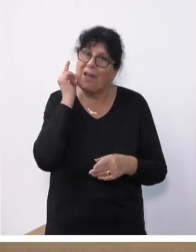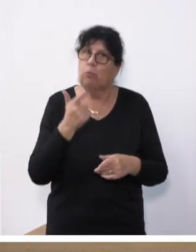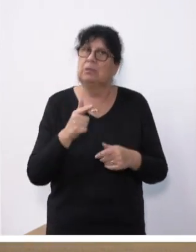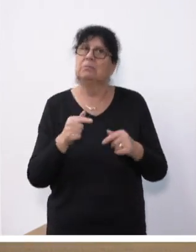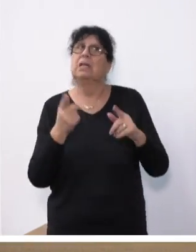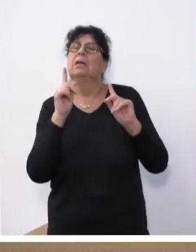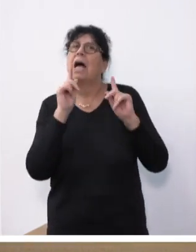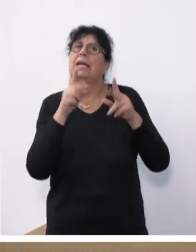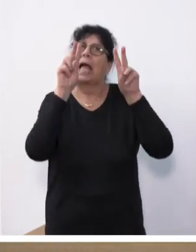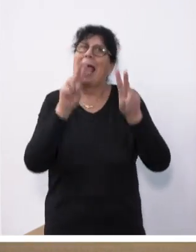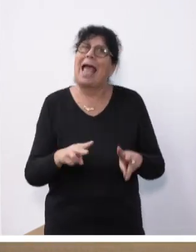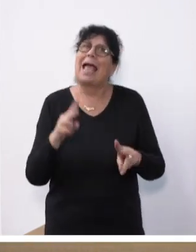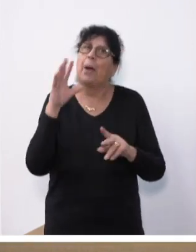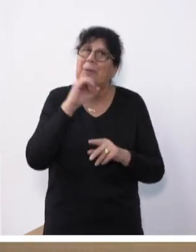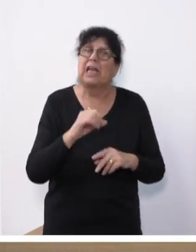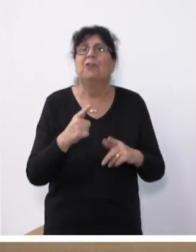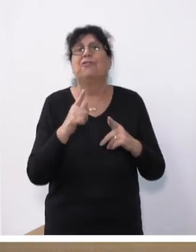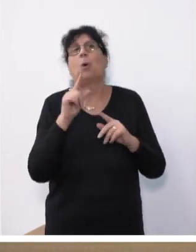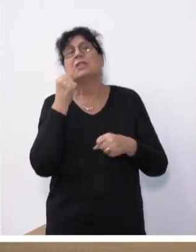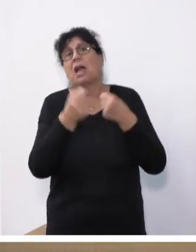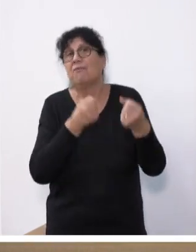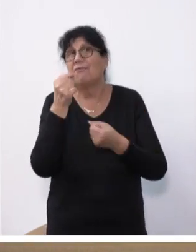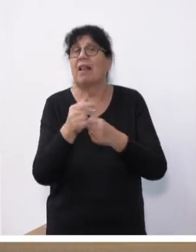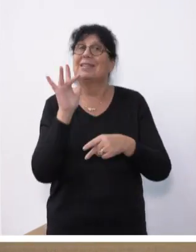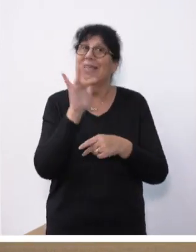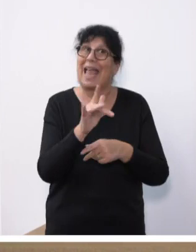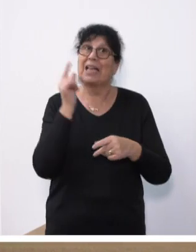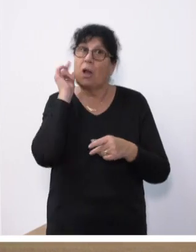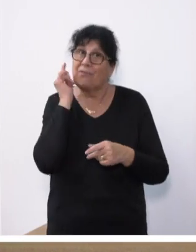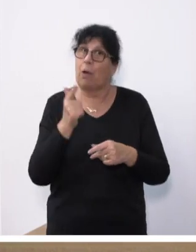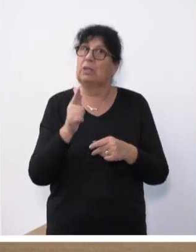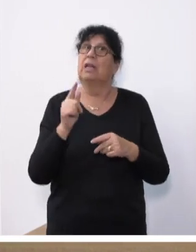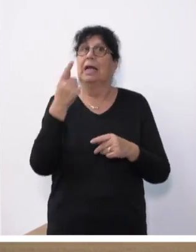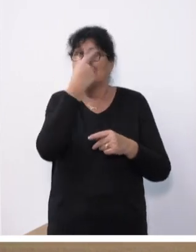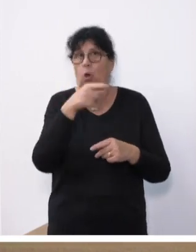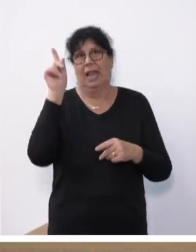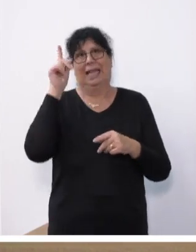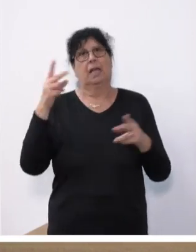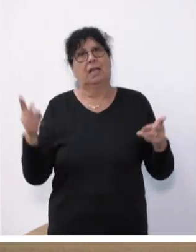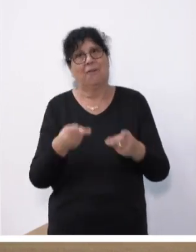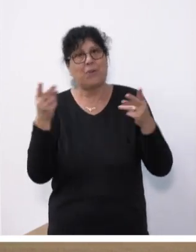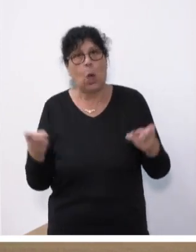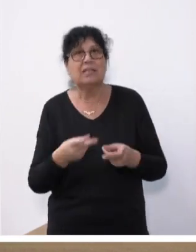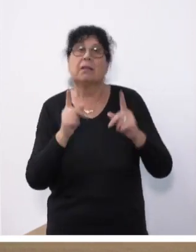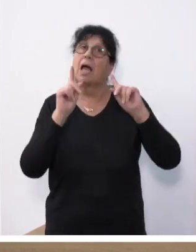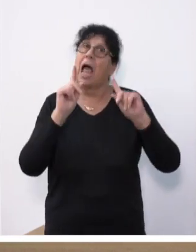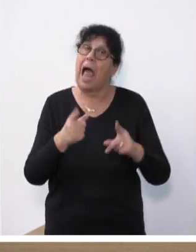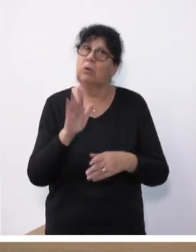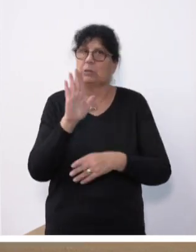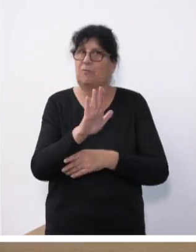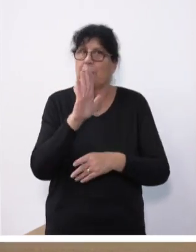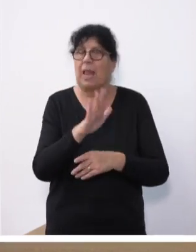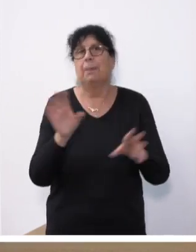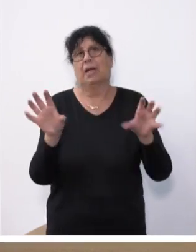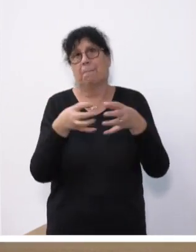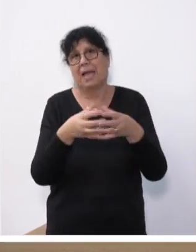pervertierten Ehrbegriff subsumiert und Gewalt gegen Frauen dadurch toleriert, fördert, ja sogar zum Verbleib in der Gemeinschaft